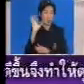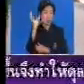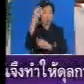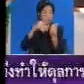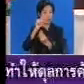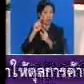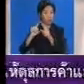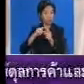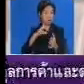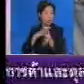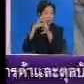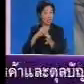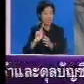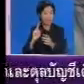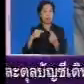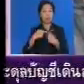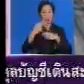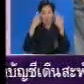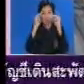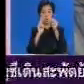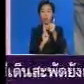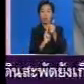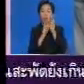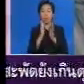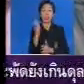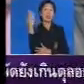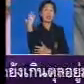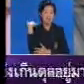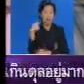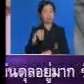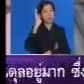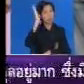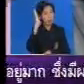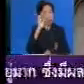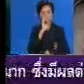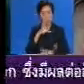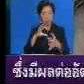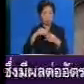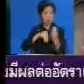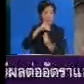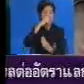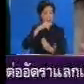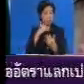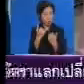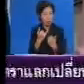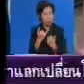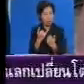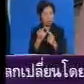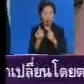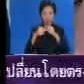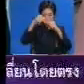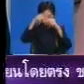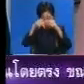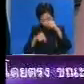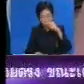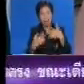ทางด้านดรโฆสิตปั้นเปี่ยมรัตนนะครับอดีตรองนายกรัฐมนตรีนะครับก็มีการประเมินกันออกมาว่าเศรษฐกิจไทยถึงจุดต่ำสุดเป็นที่เรียบร้อยแล้วคือ